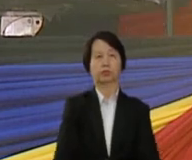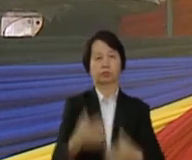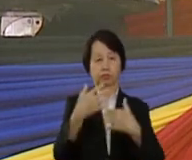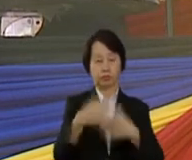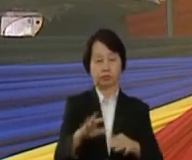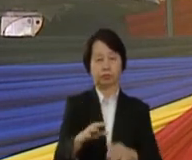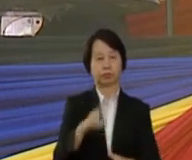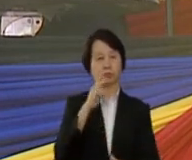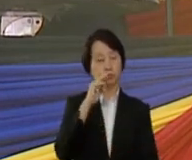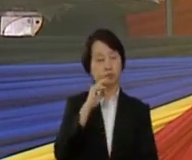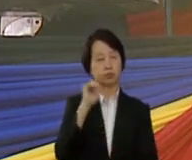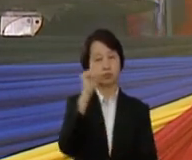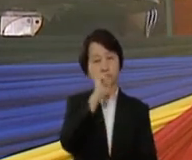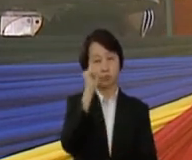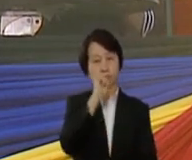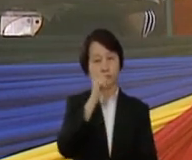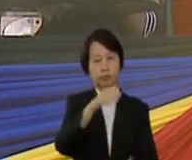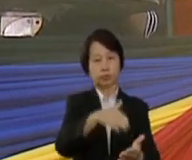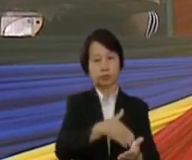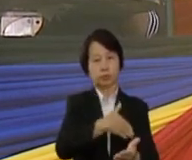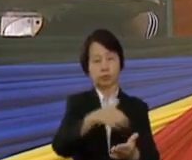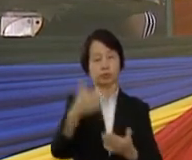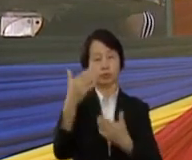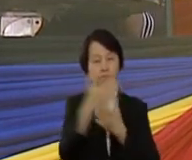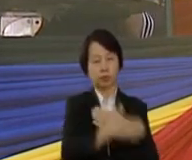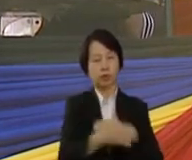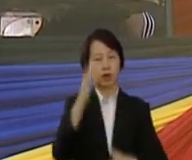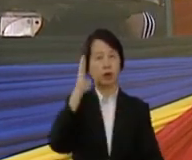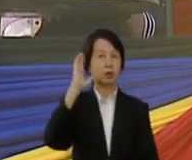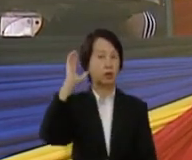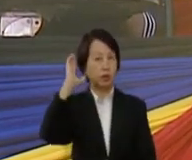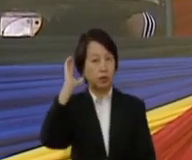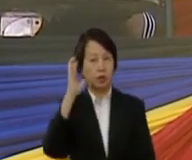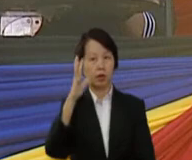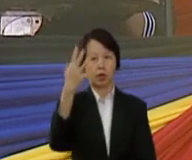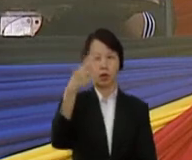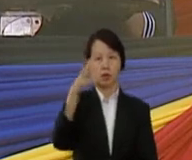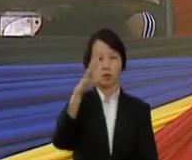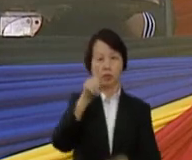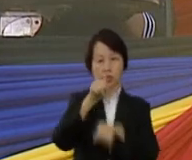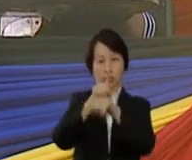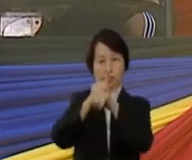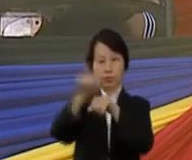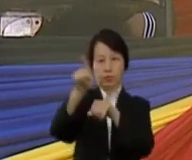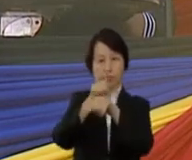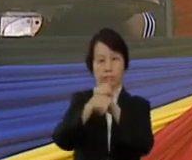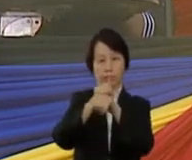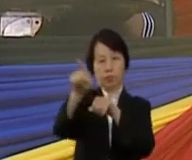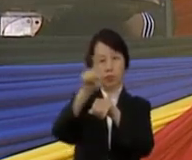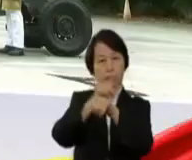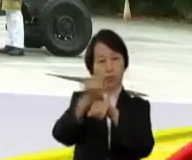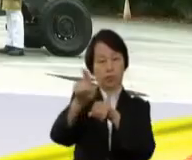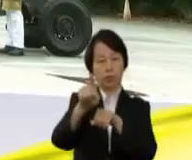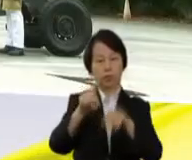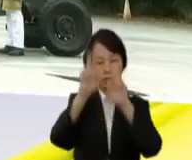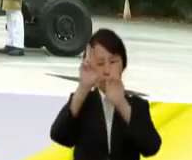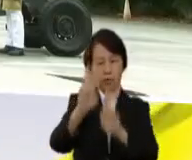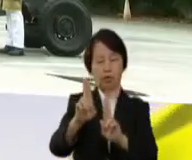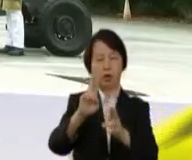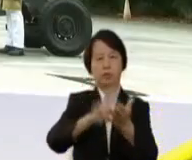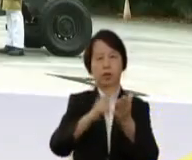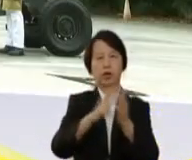dengan nyanyian lagu Negaraku akan kedengaran 14 das tembakan kehormatan